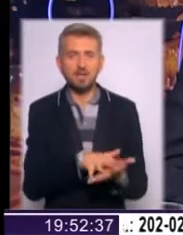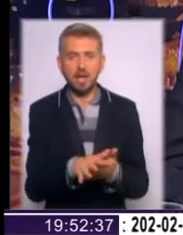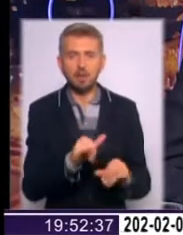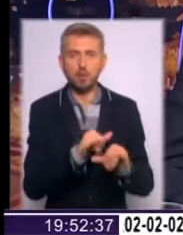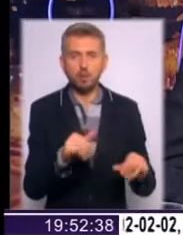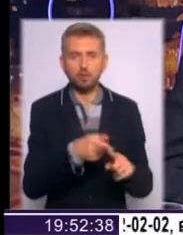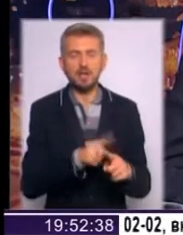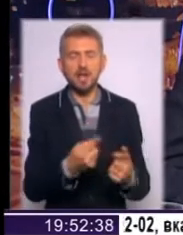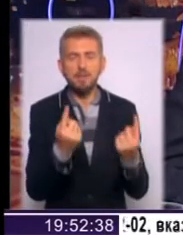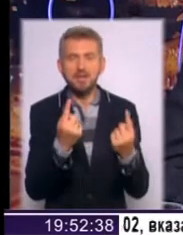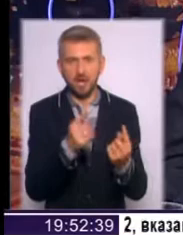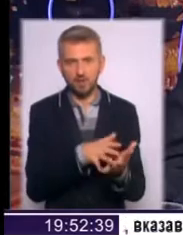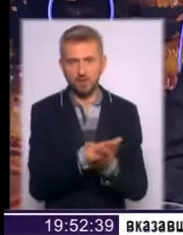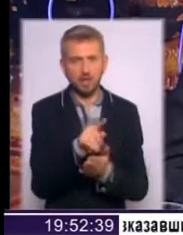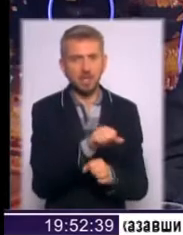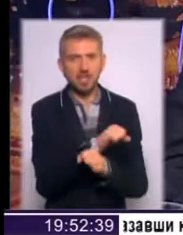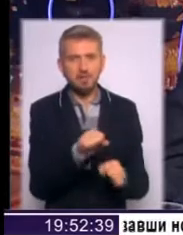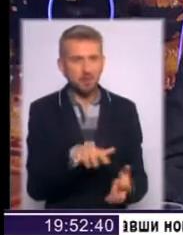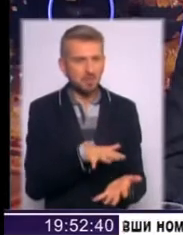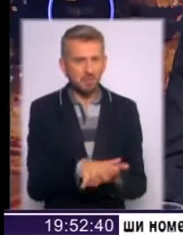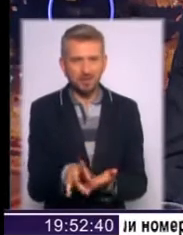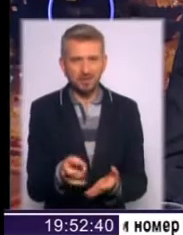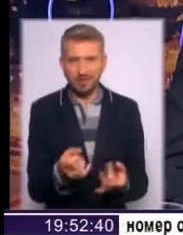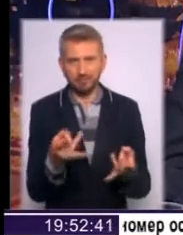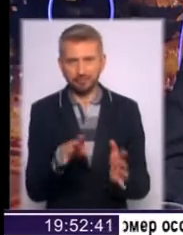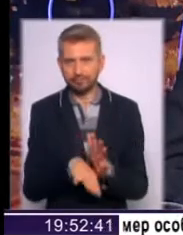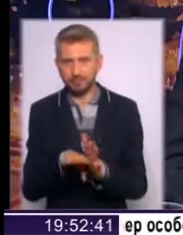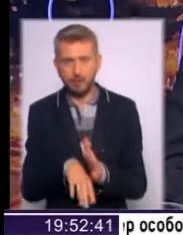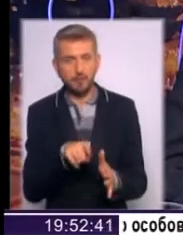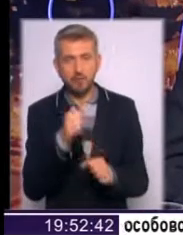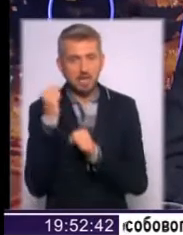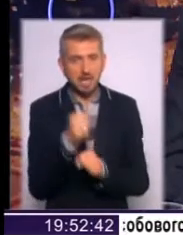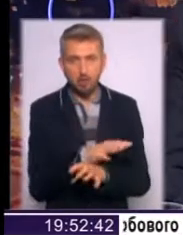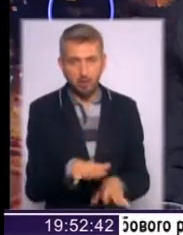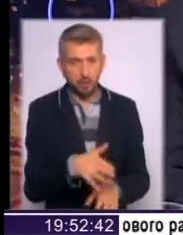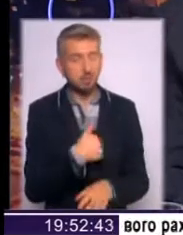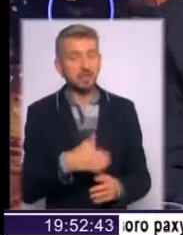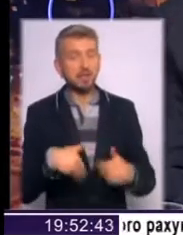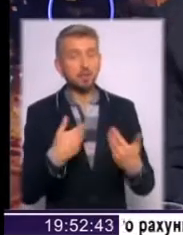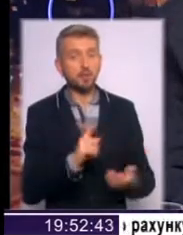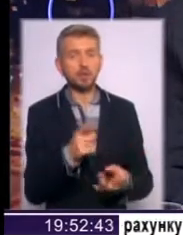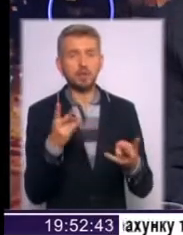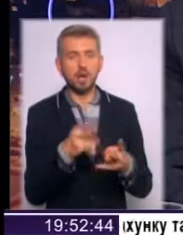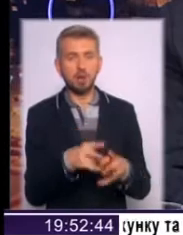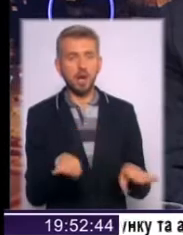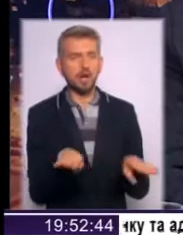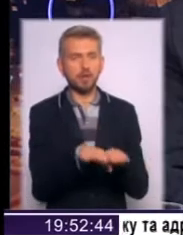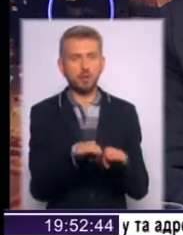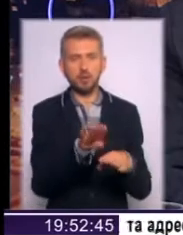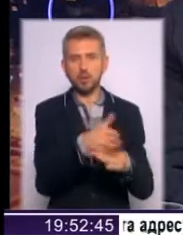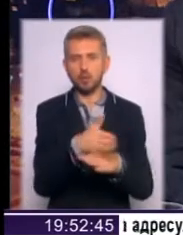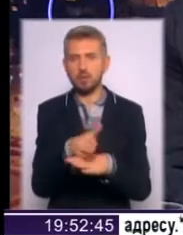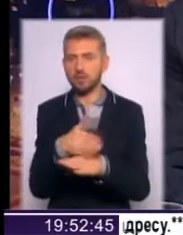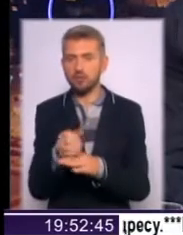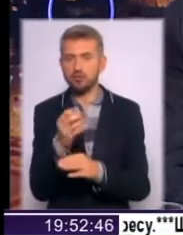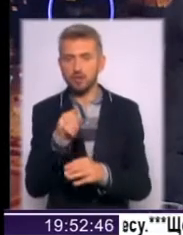це капітальні видатки, їх не можна пустити на поточку. Вони не потягнуть цього. Ми запропонували, що треба рівномірно розбити ці